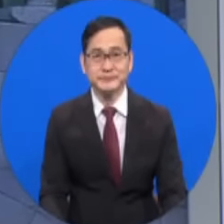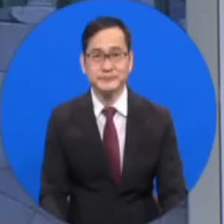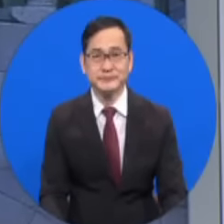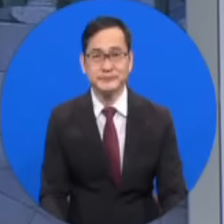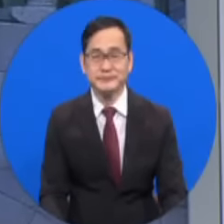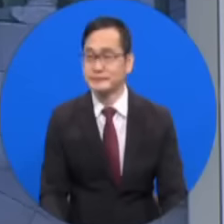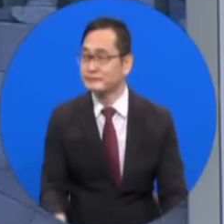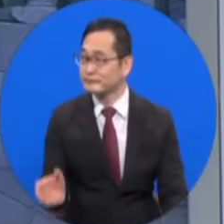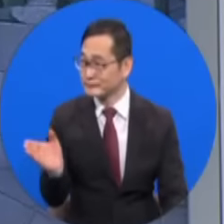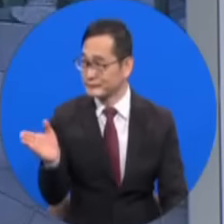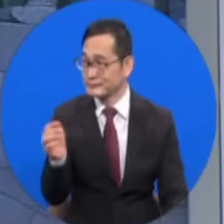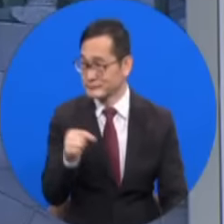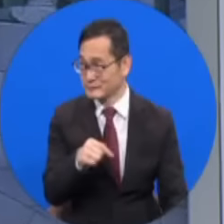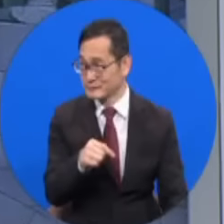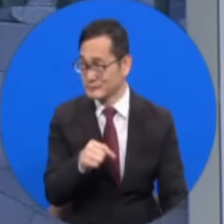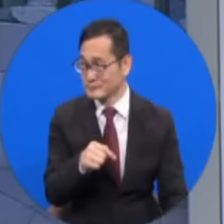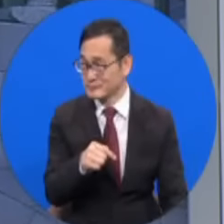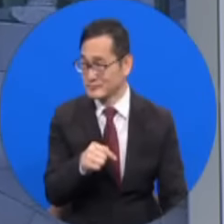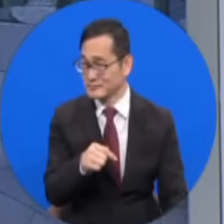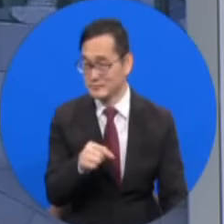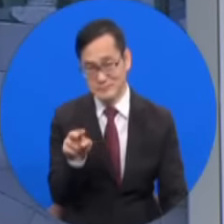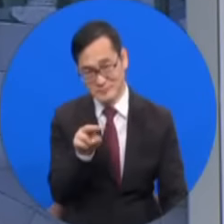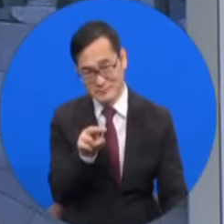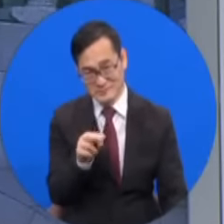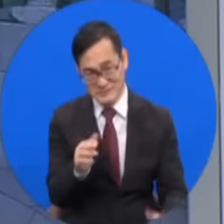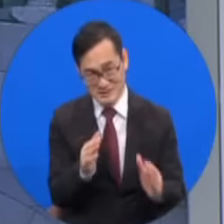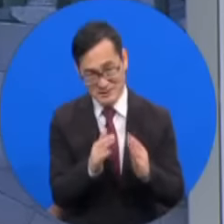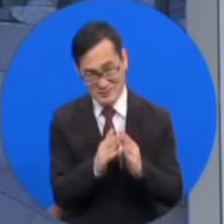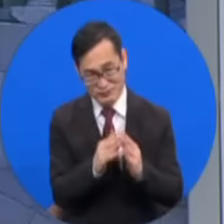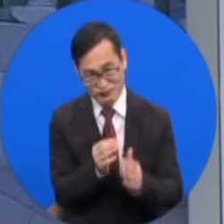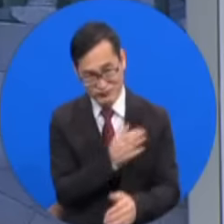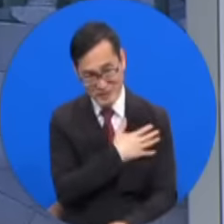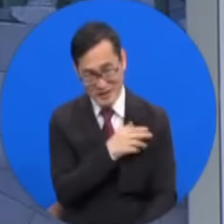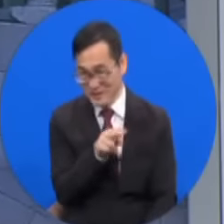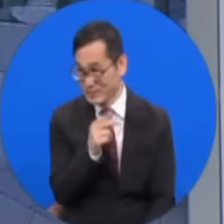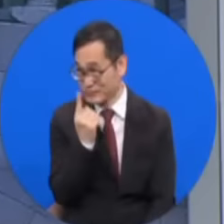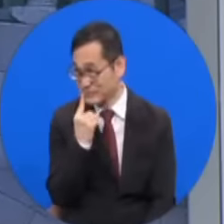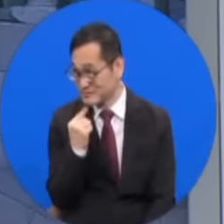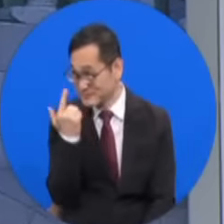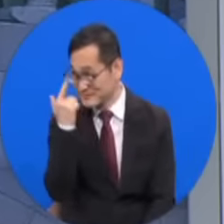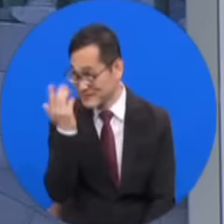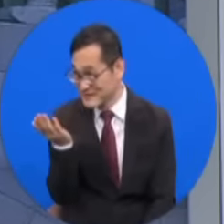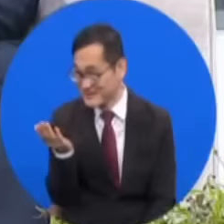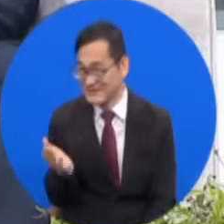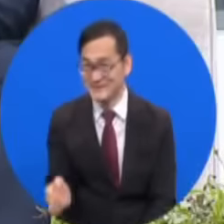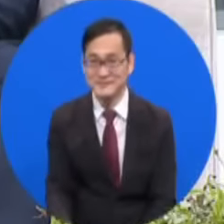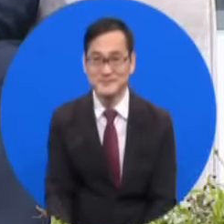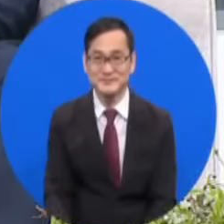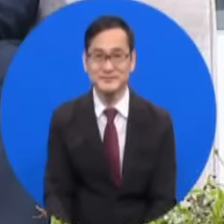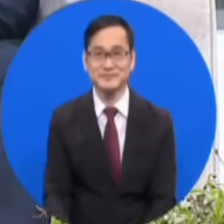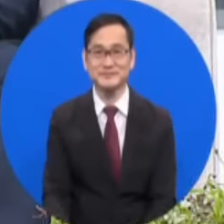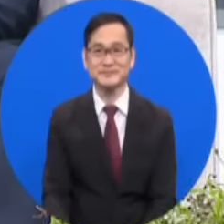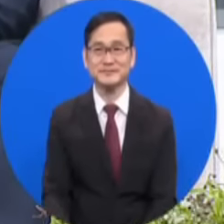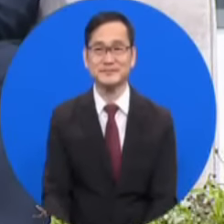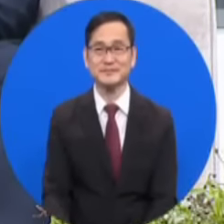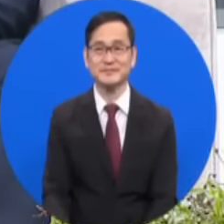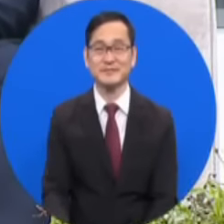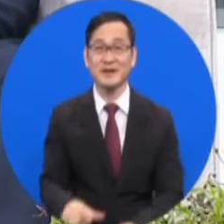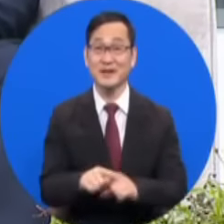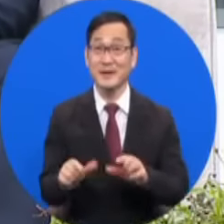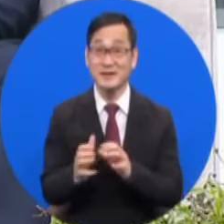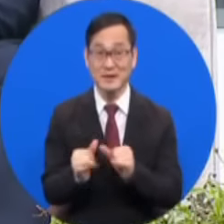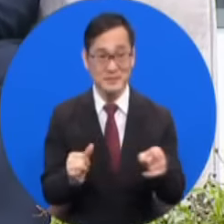오신 하노 회님 왜 이렇게 부러운 눈으로 보십니까 이게 사실은 일반적인 근로 소득으로는 일반적인 사람들은